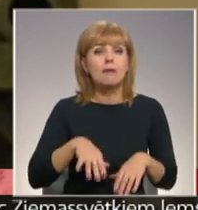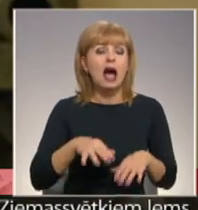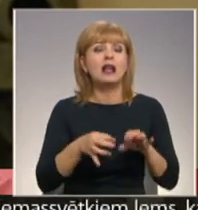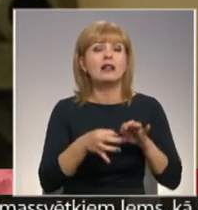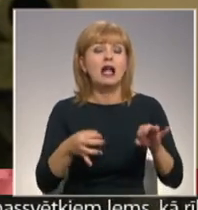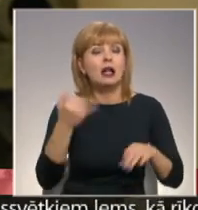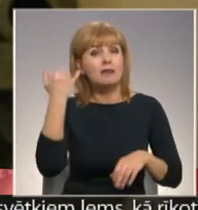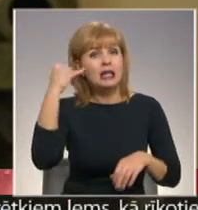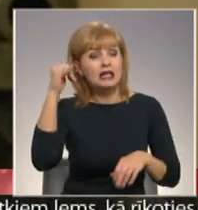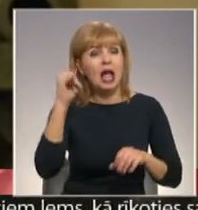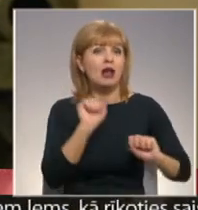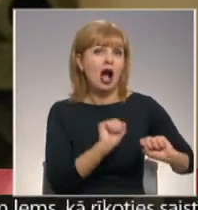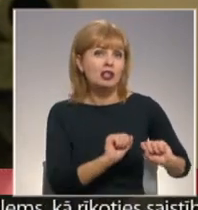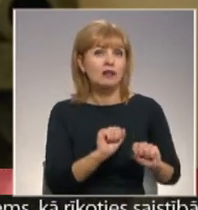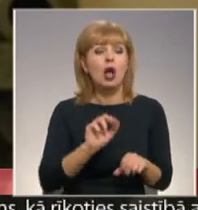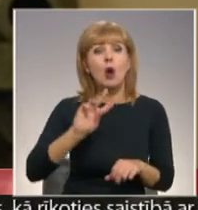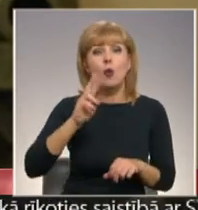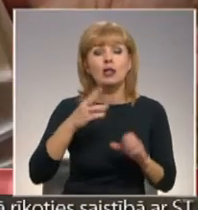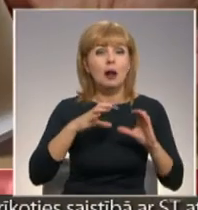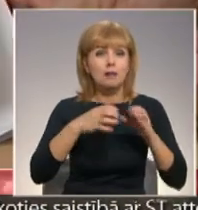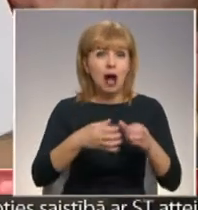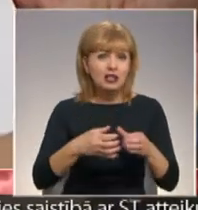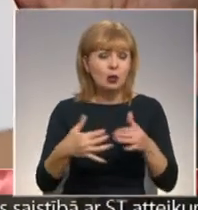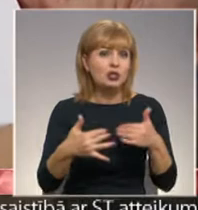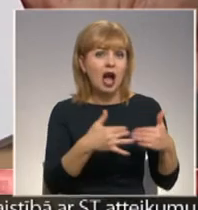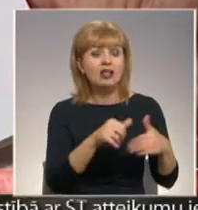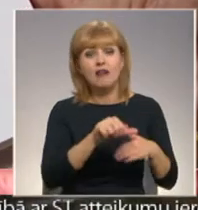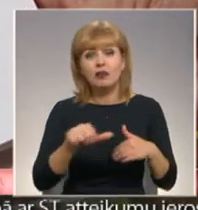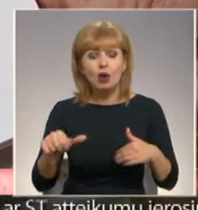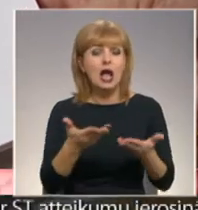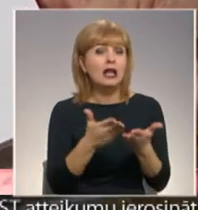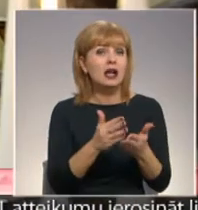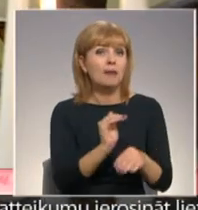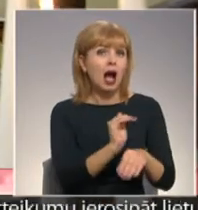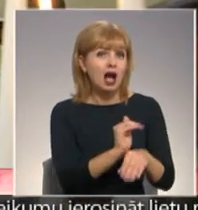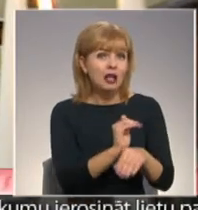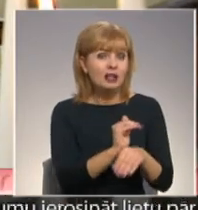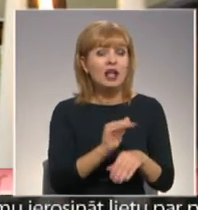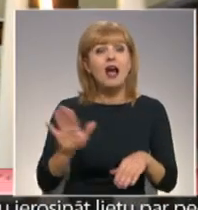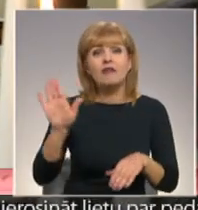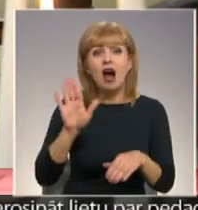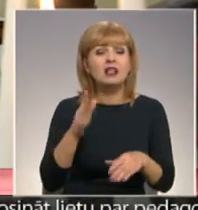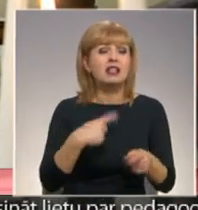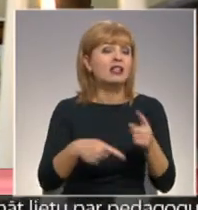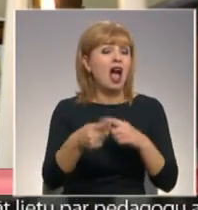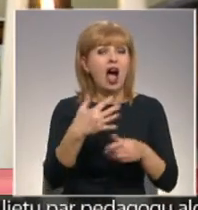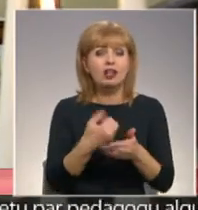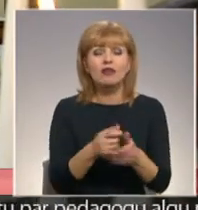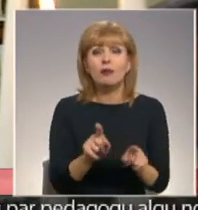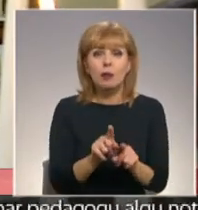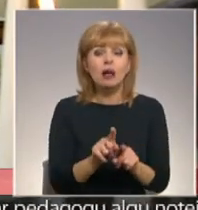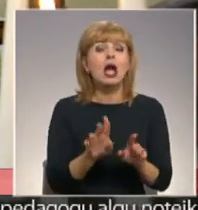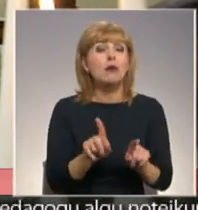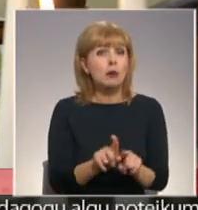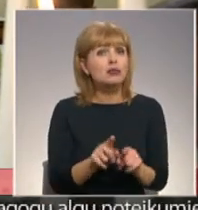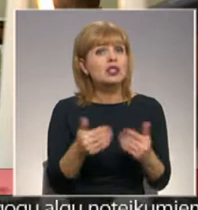idejas aizstāvēšanu otrā pasaules kara frontēs. Grāmata mums atgādina, ka valsts neatguvām tāpat vien, ka arī tagad mums par to